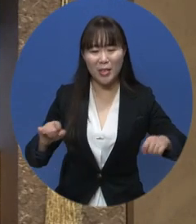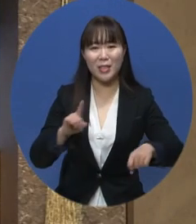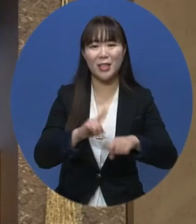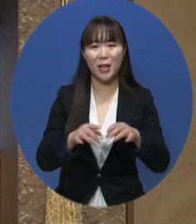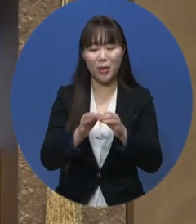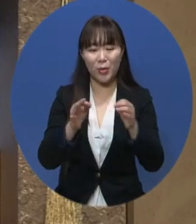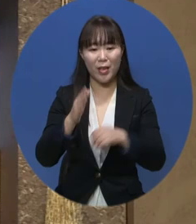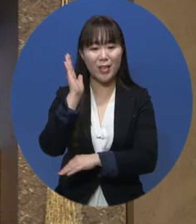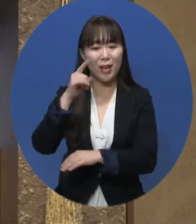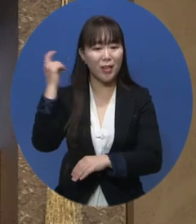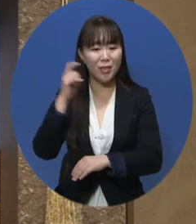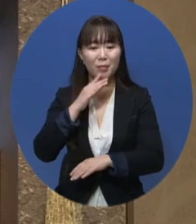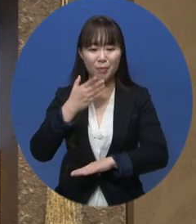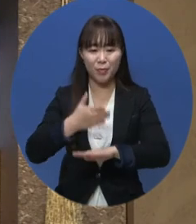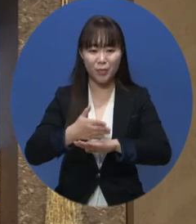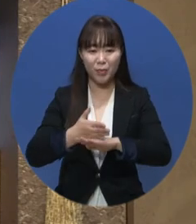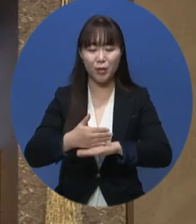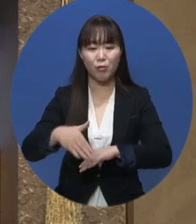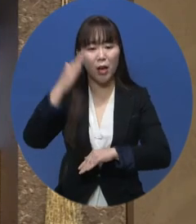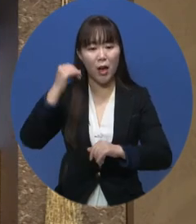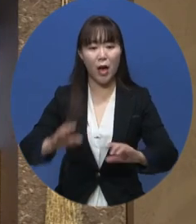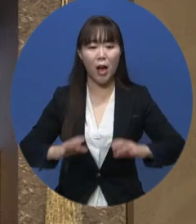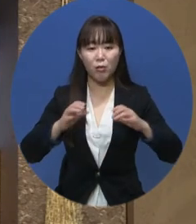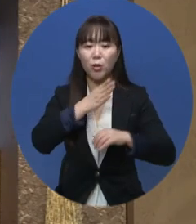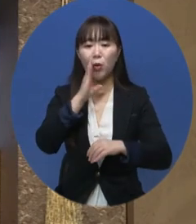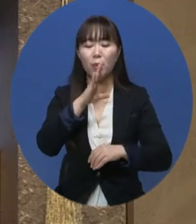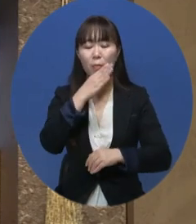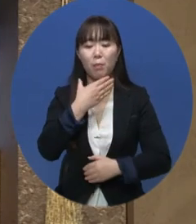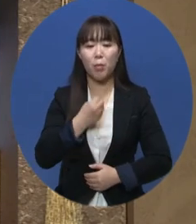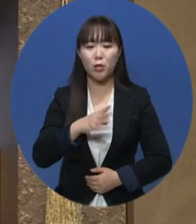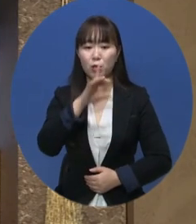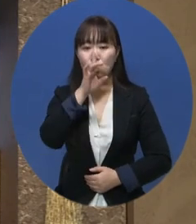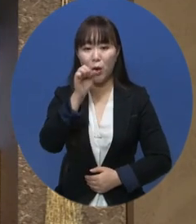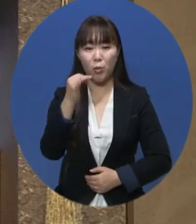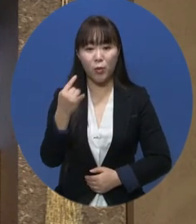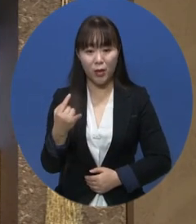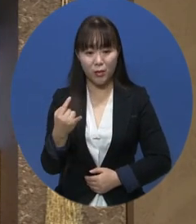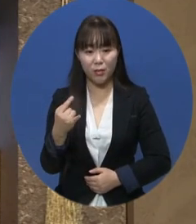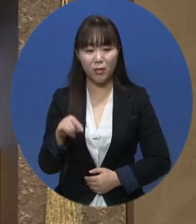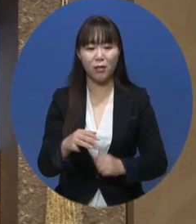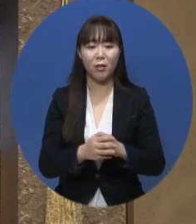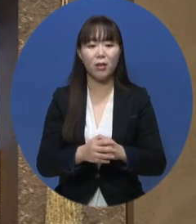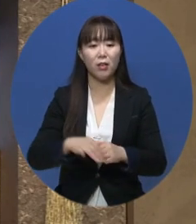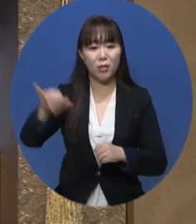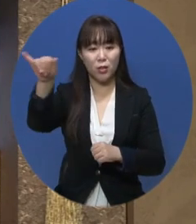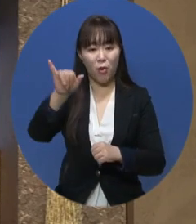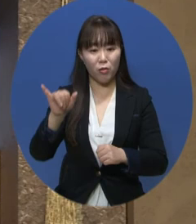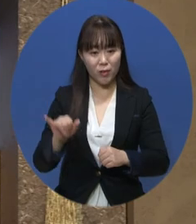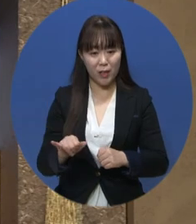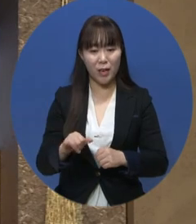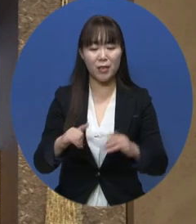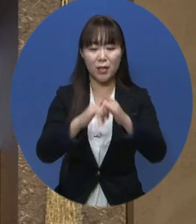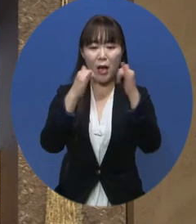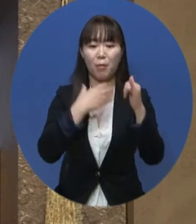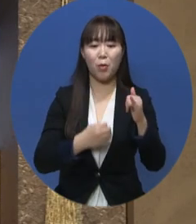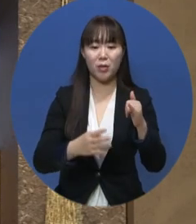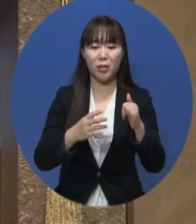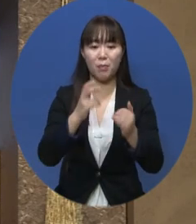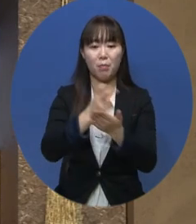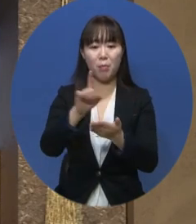너무 감사드립니다. 저희 한국노인복지중앙회는 전국에 있는